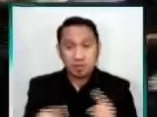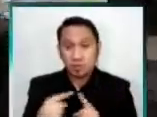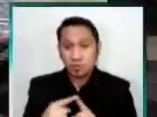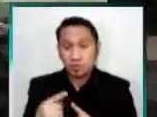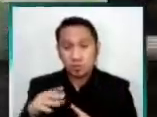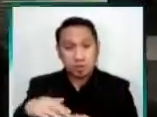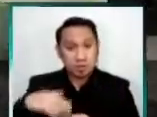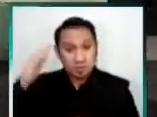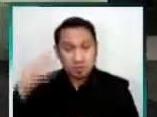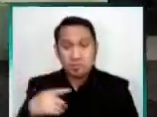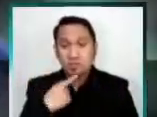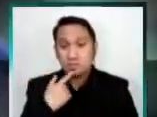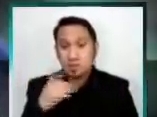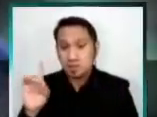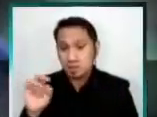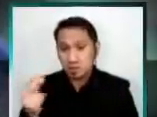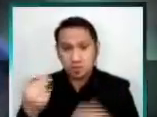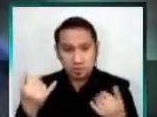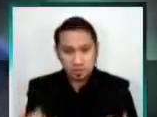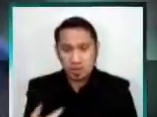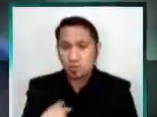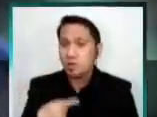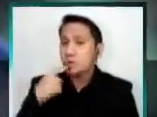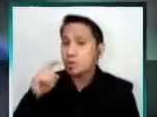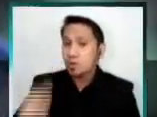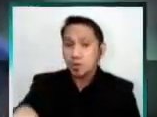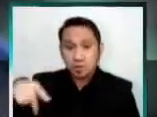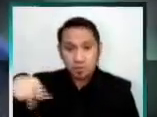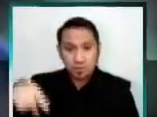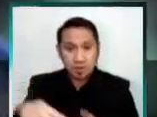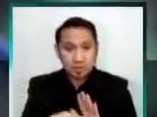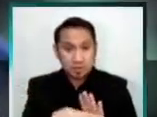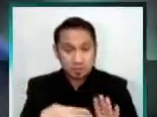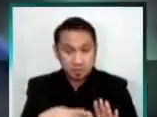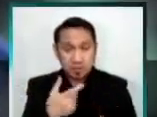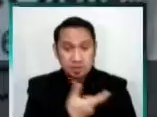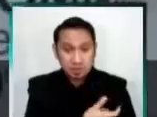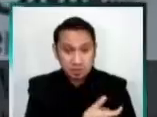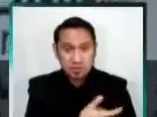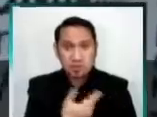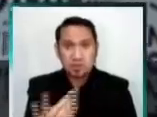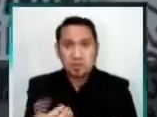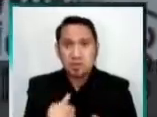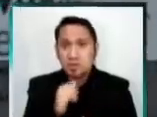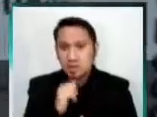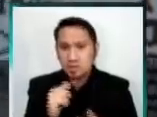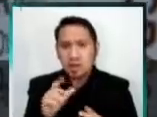Health, hinihintay na lang ang pagdating ng mga in-order na Pfizer vaccines na mas mababa ang dosage at concentration na angkop sa mga